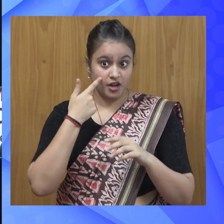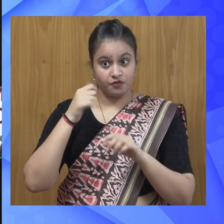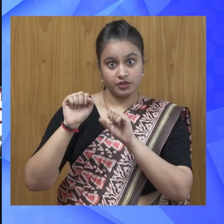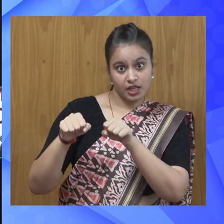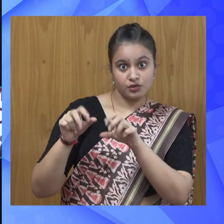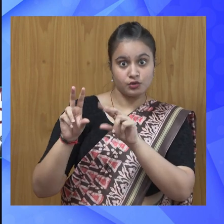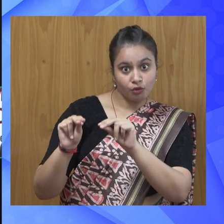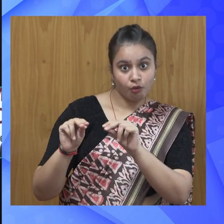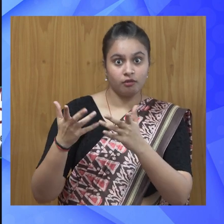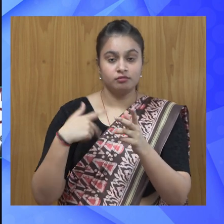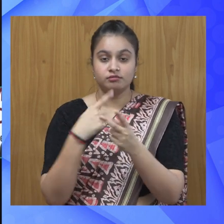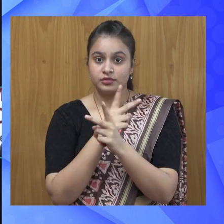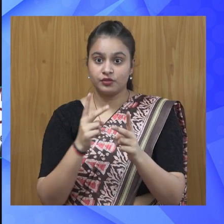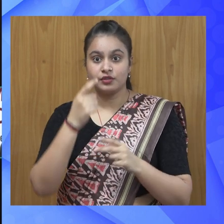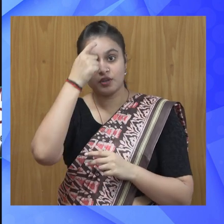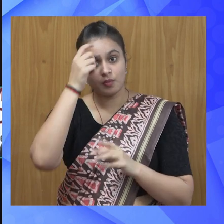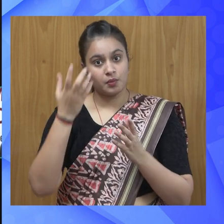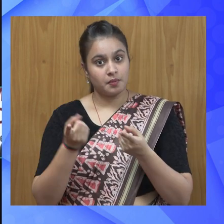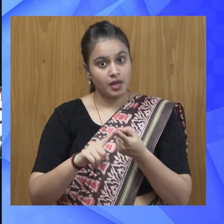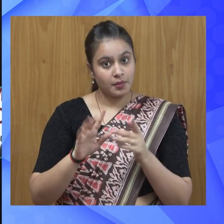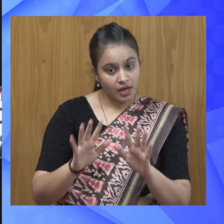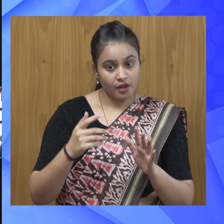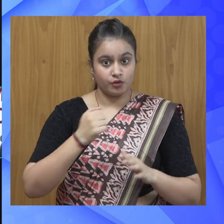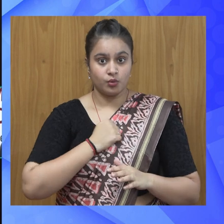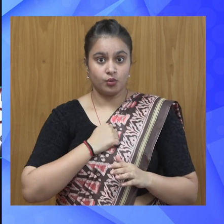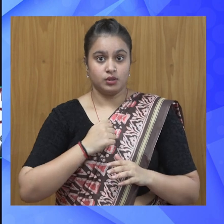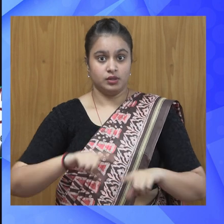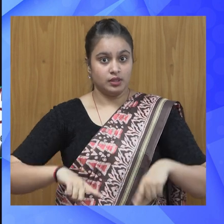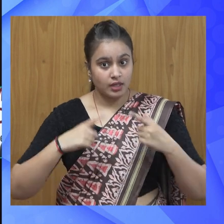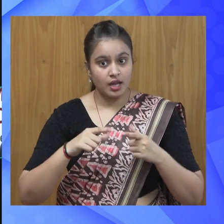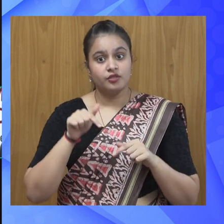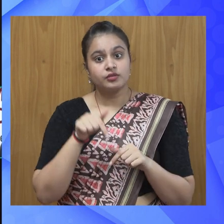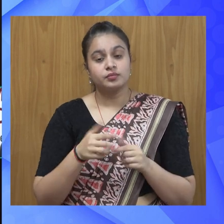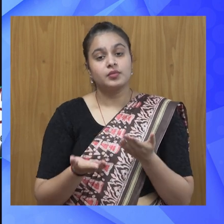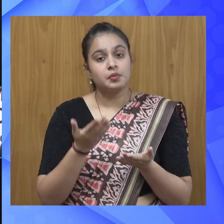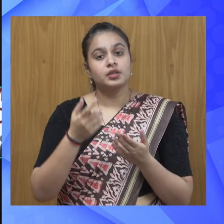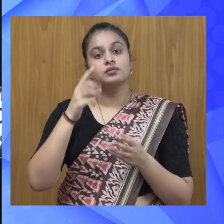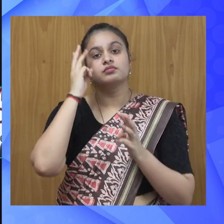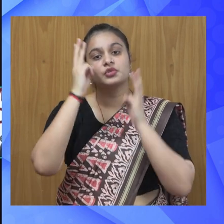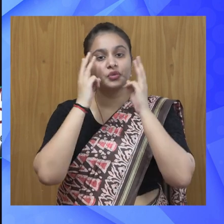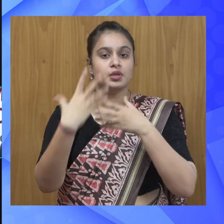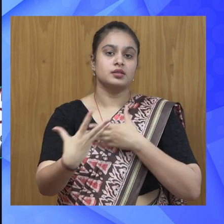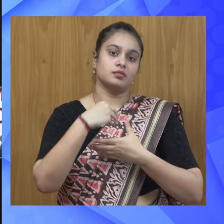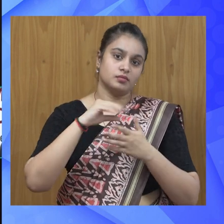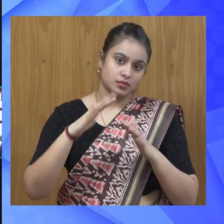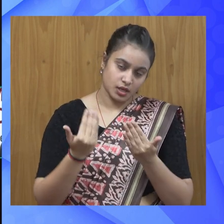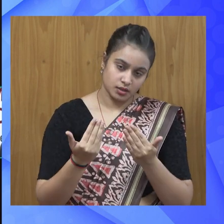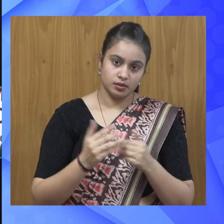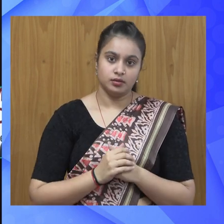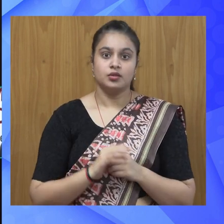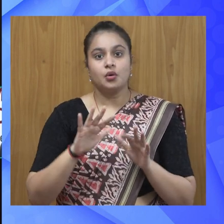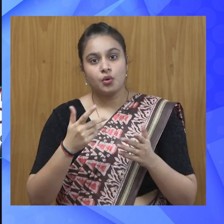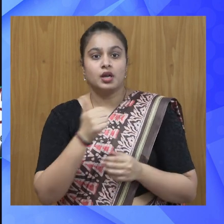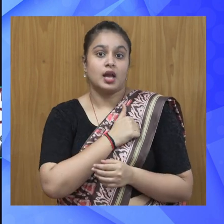है, हमारे दृष्टिकोणों का, मूल्यों का, आकांक्षाओं का, तो ये भी कभी कभी हमें स्ट्रेस देता है। जनरेशन गैप, आपके